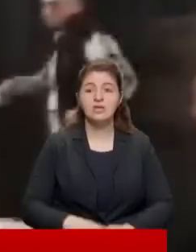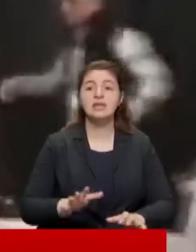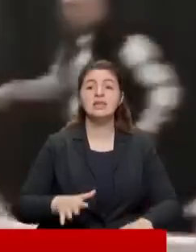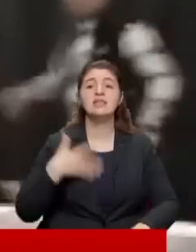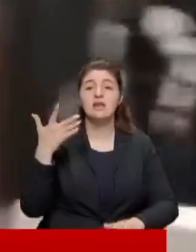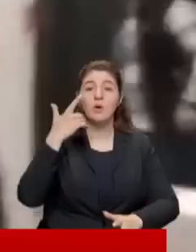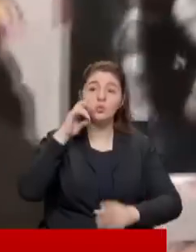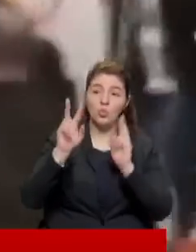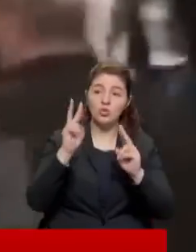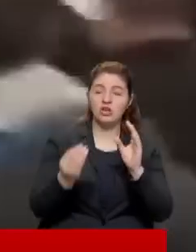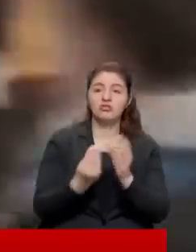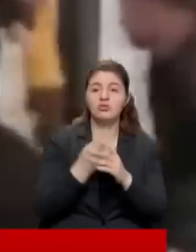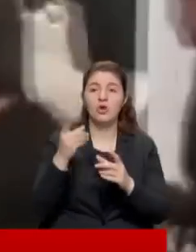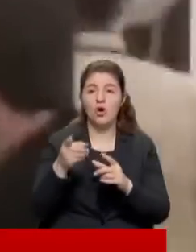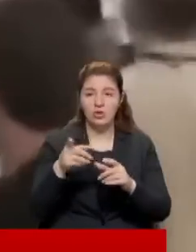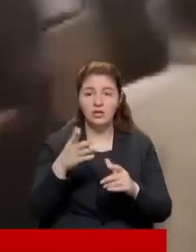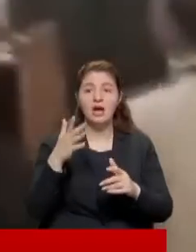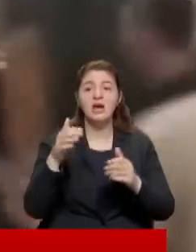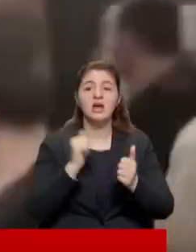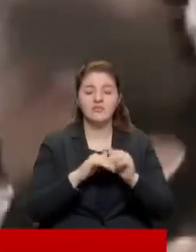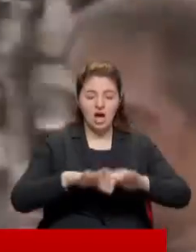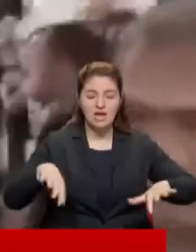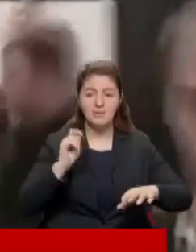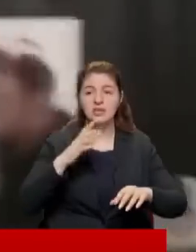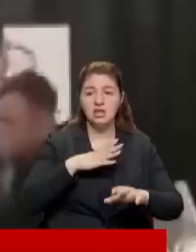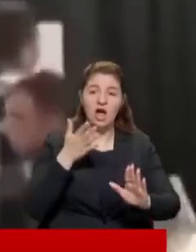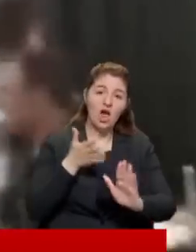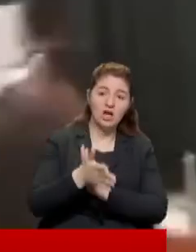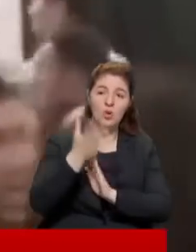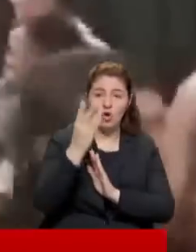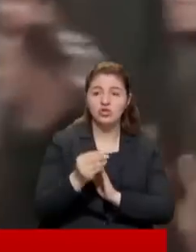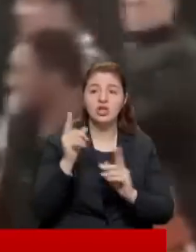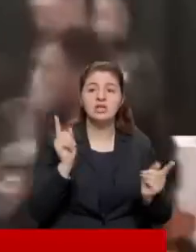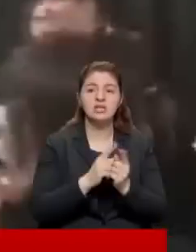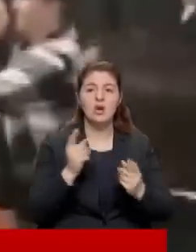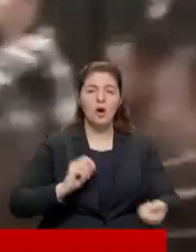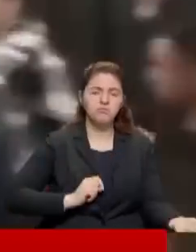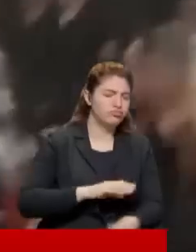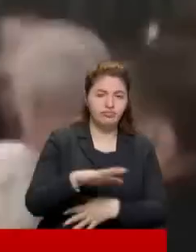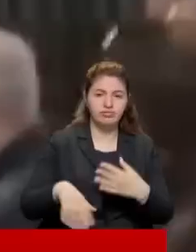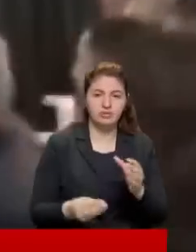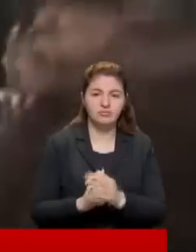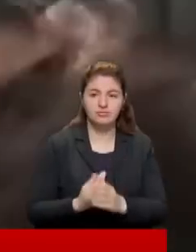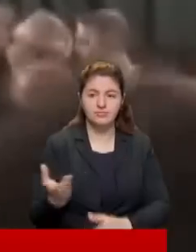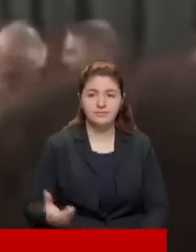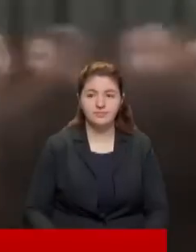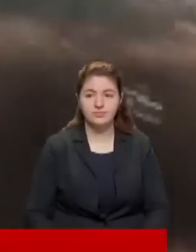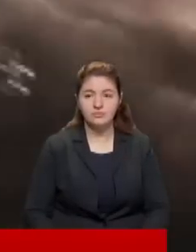İstenmeyen görüntüler yaşandı oylama salonunda. Kavgayı önlemek isteyenler de araya girince kısa süreli arbede yaşandı.